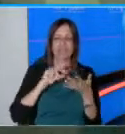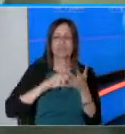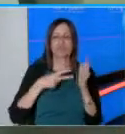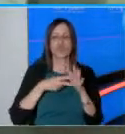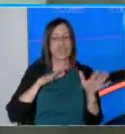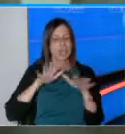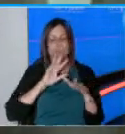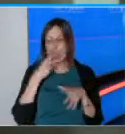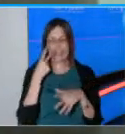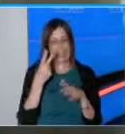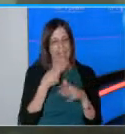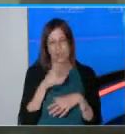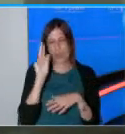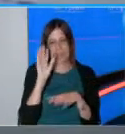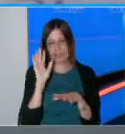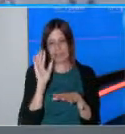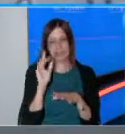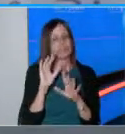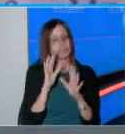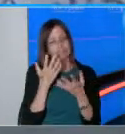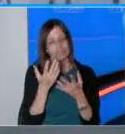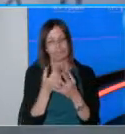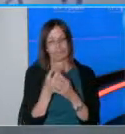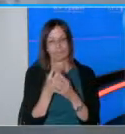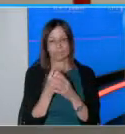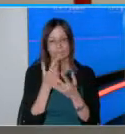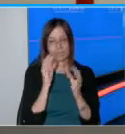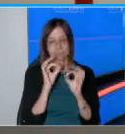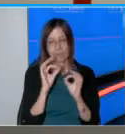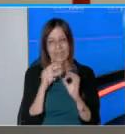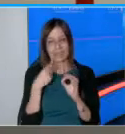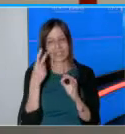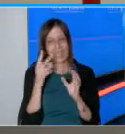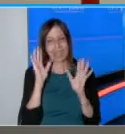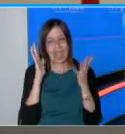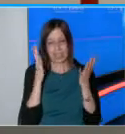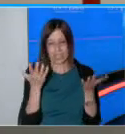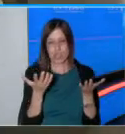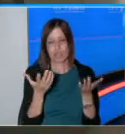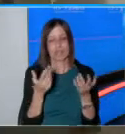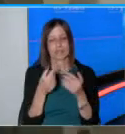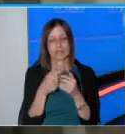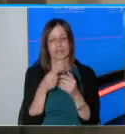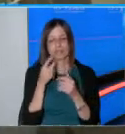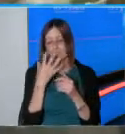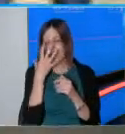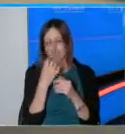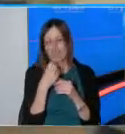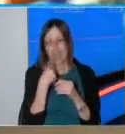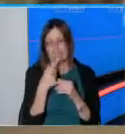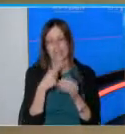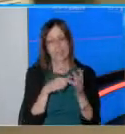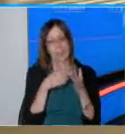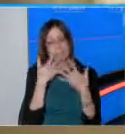חוששת שלא נראה כאלה יותר, אלא אם כן ככה אנחנו באמת נהיה באיזה קטסטרופה. וזה עצוב לי להגיד, כי